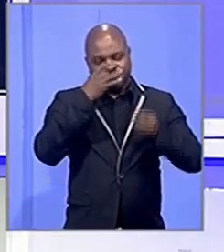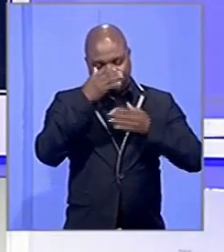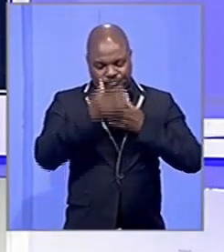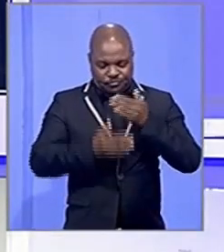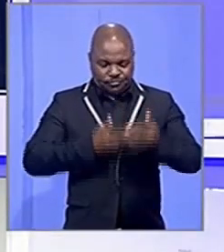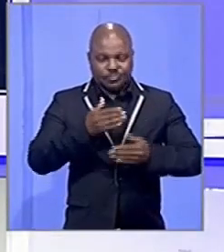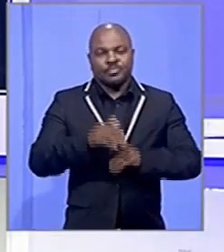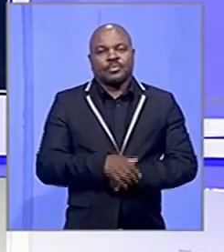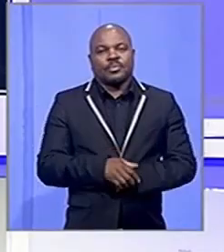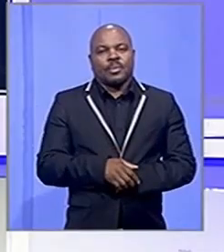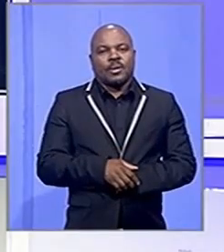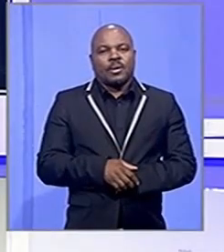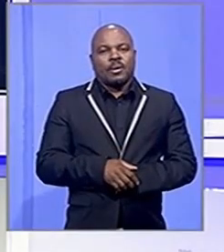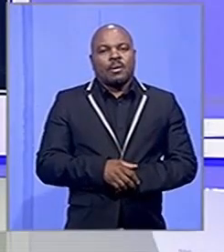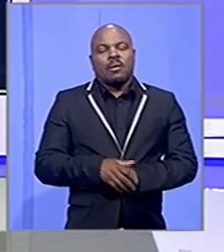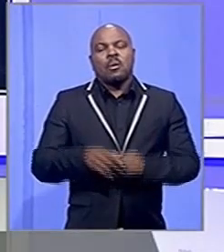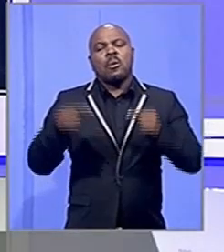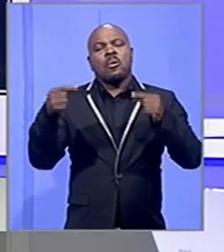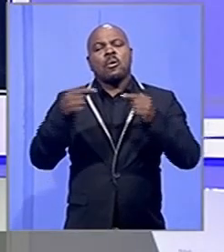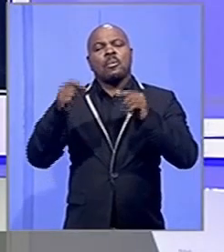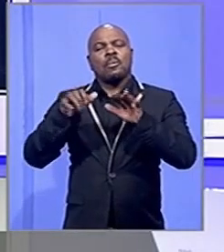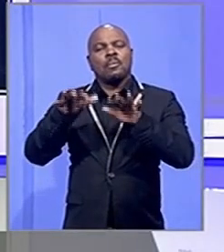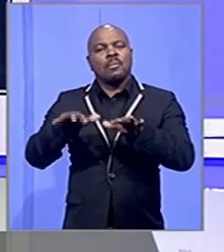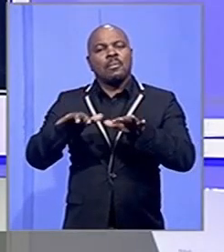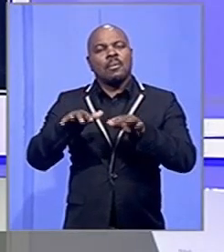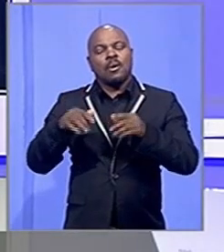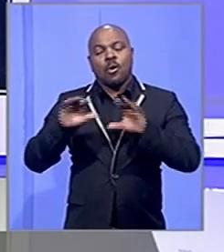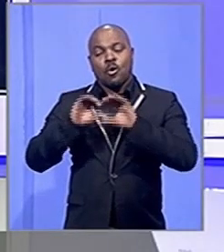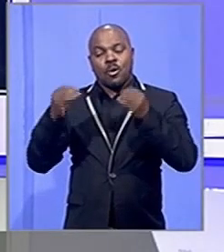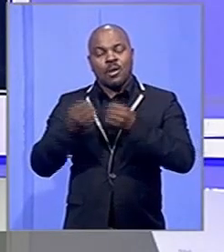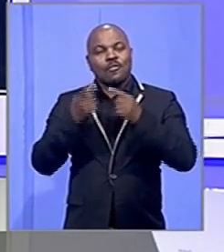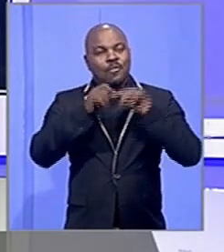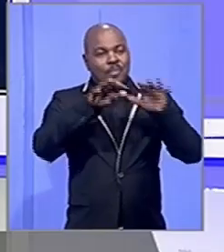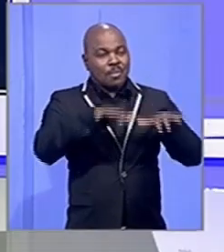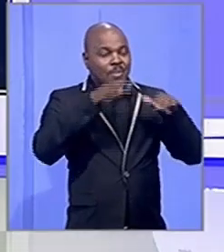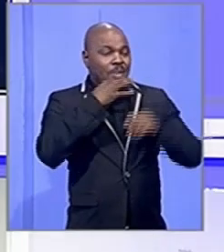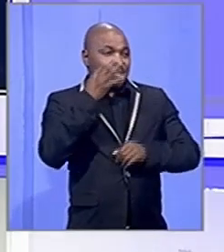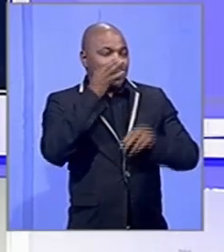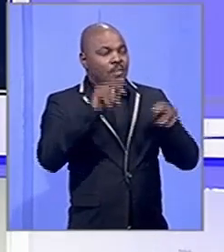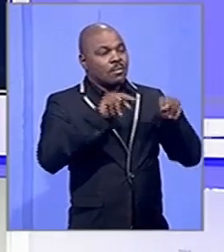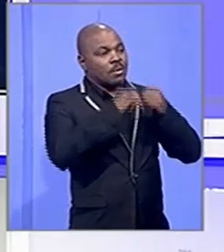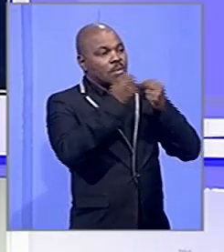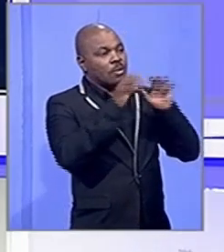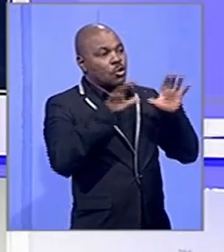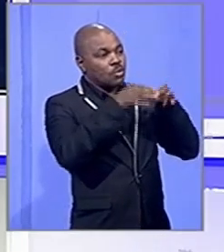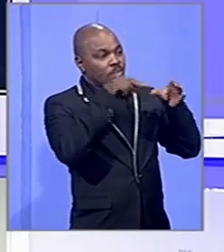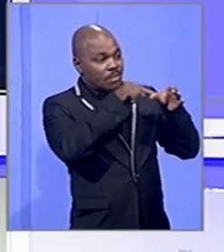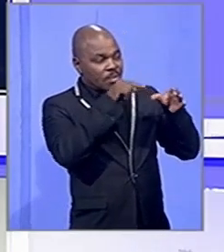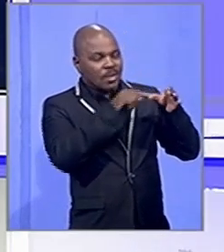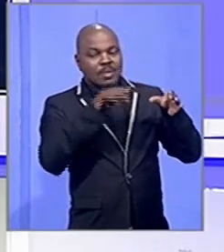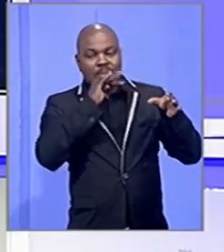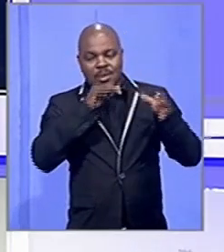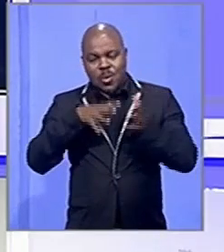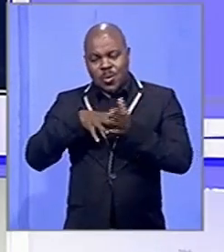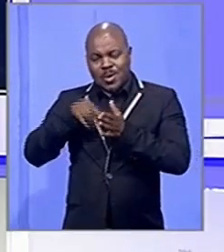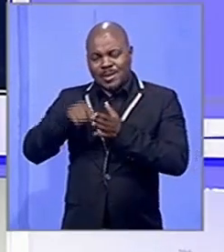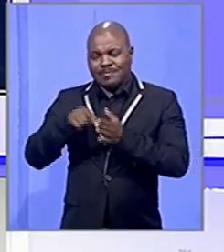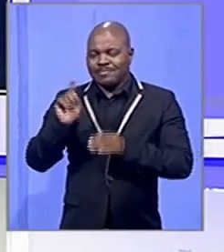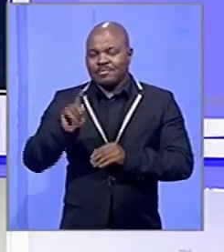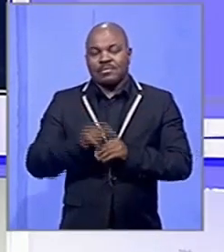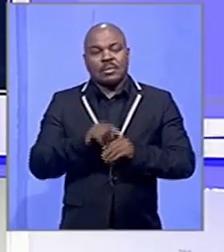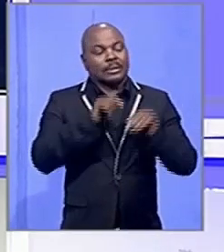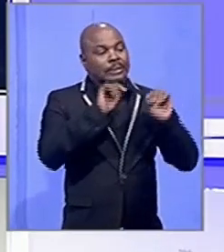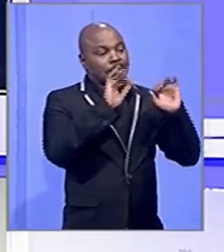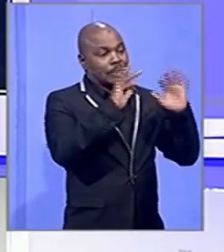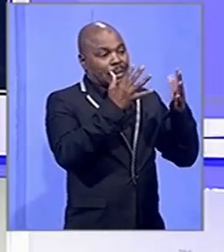Taridiale makoko kganetso a le mmalwa kwa palamenteng a re puso tshwaraganelo ga ya koafatsa merero ya kganetso mo nageng. Ke makoko a le